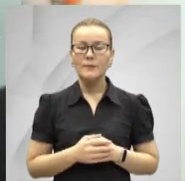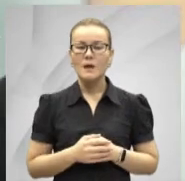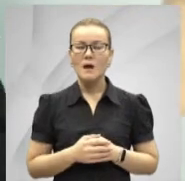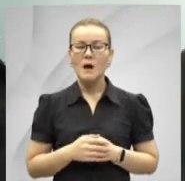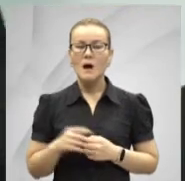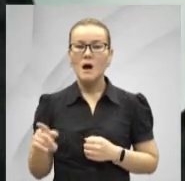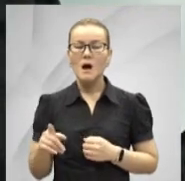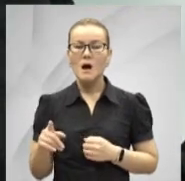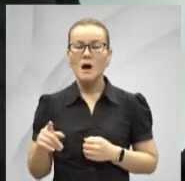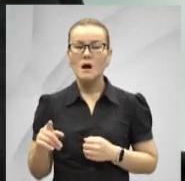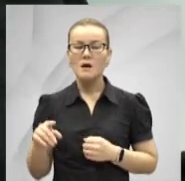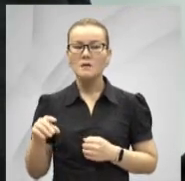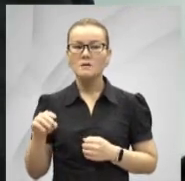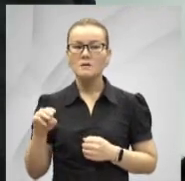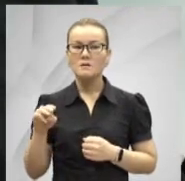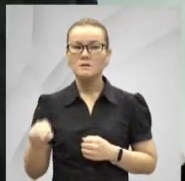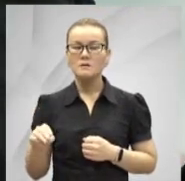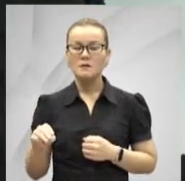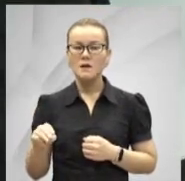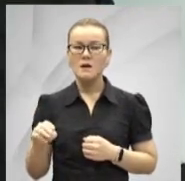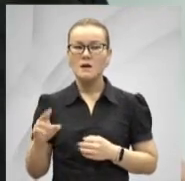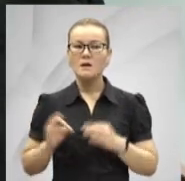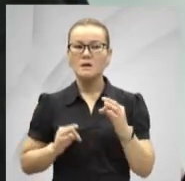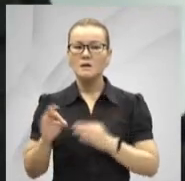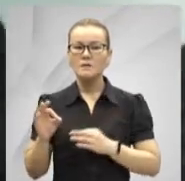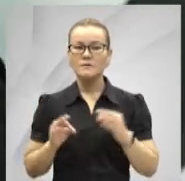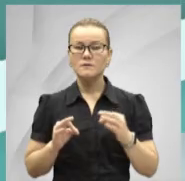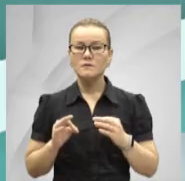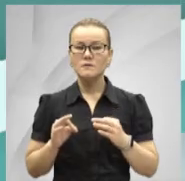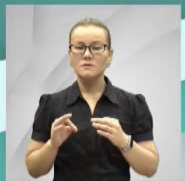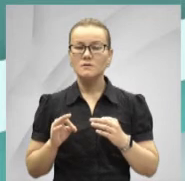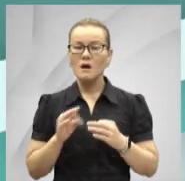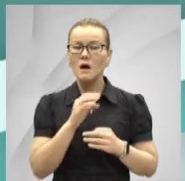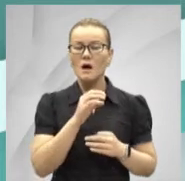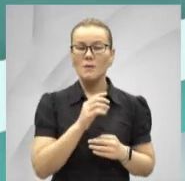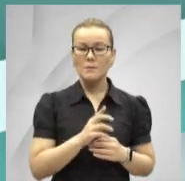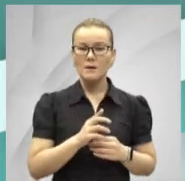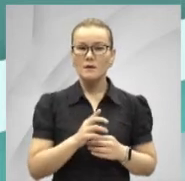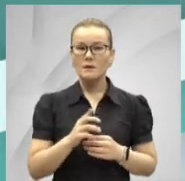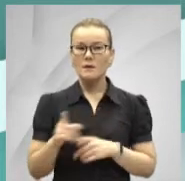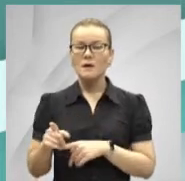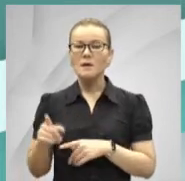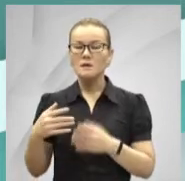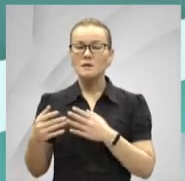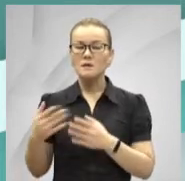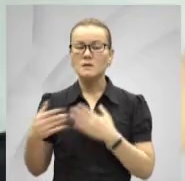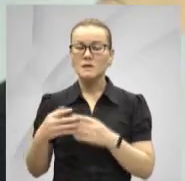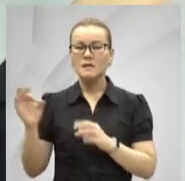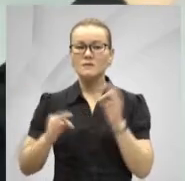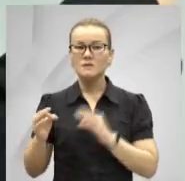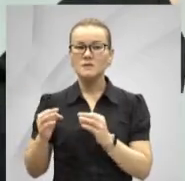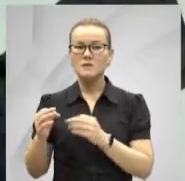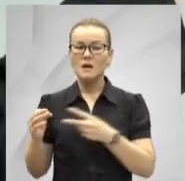числу обратному коэффициенту b. Так как коэффициент b у нас равен минус 12,